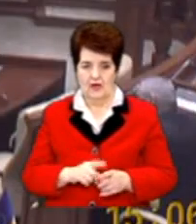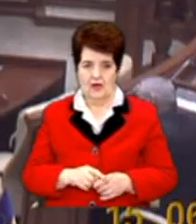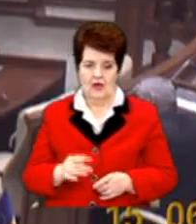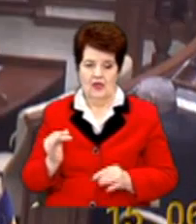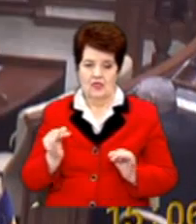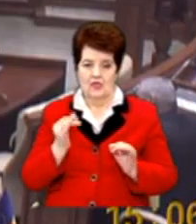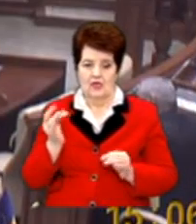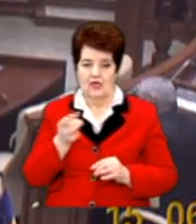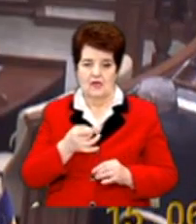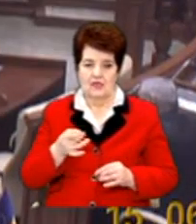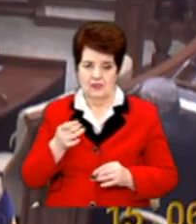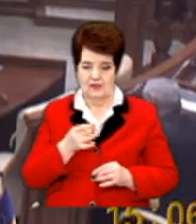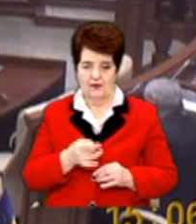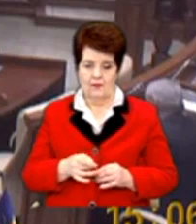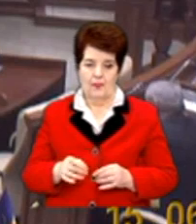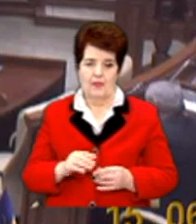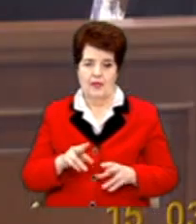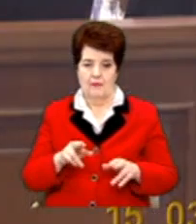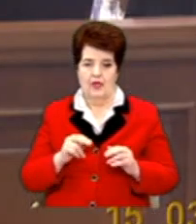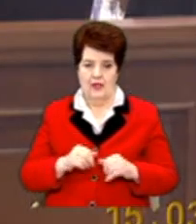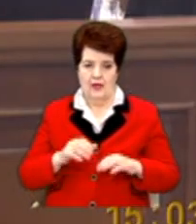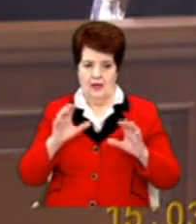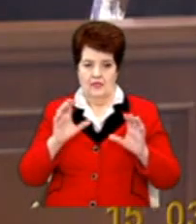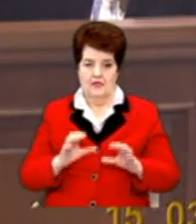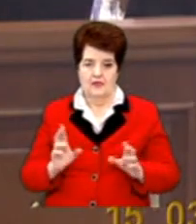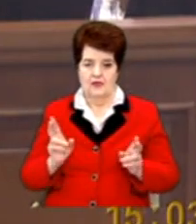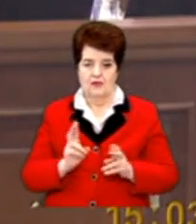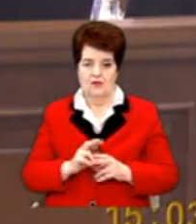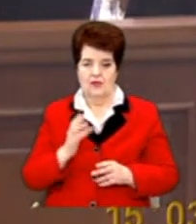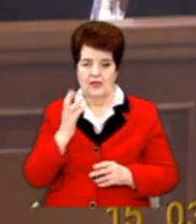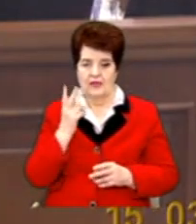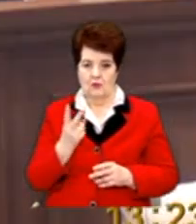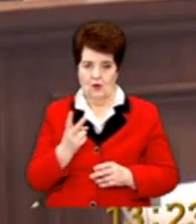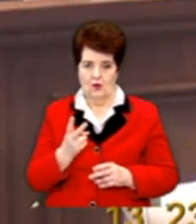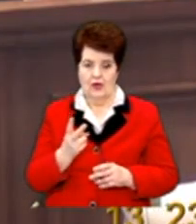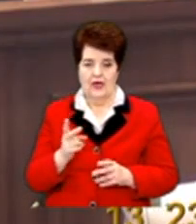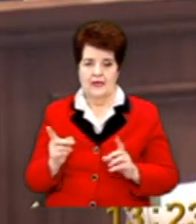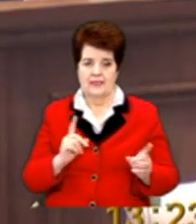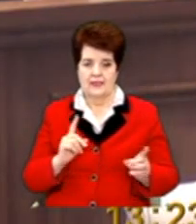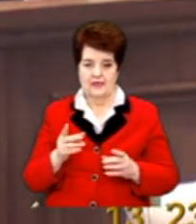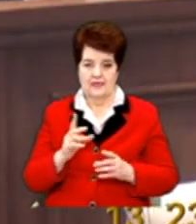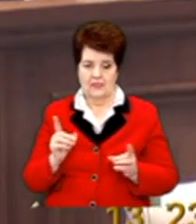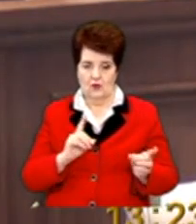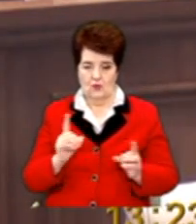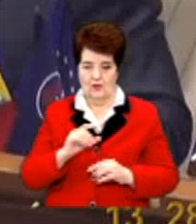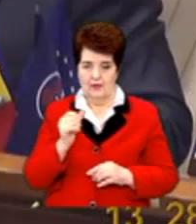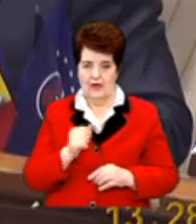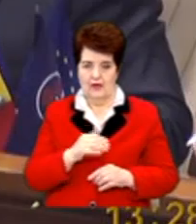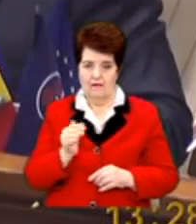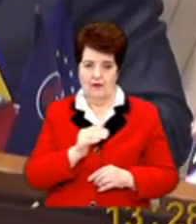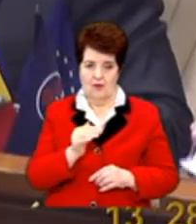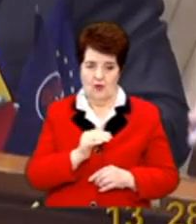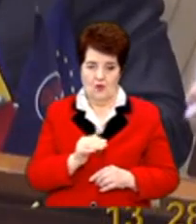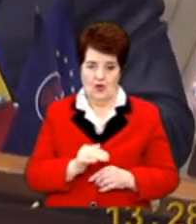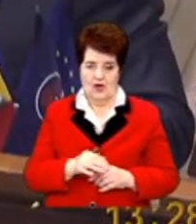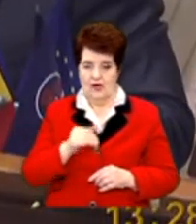public. Potrivit regulamentului Parlamentului, legislativul se întrunește în două sesiuni ordinare pe an. Sesiunea de primăvară începe în luna februarie și